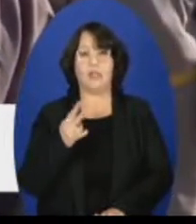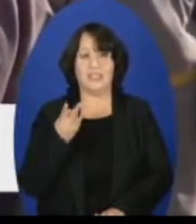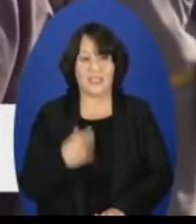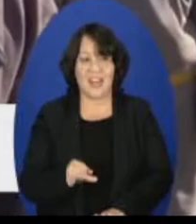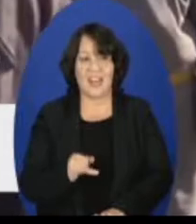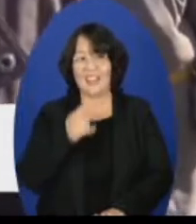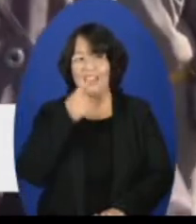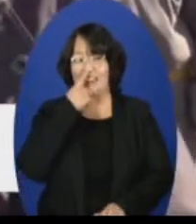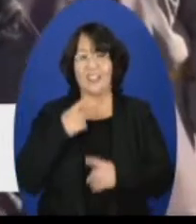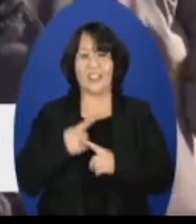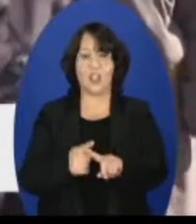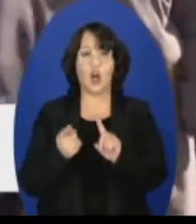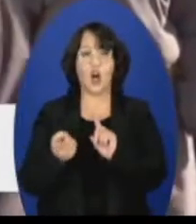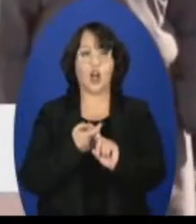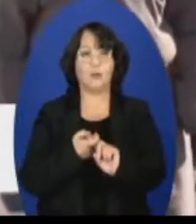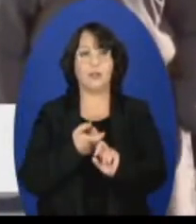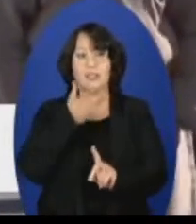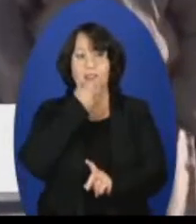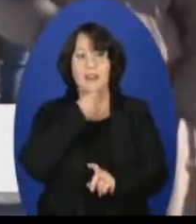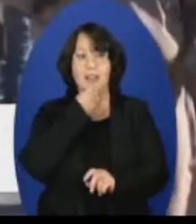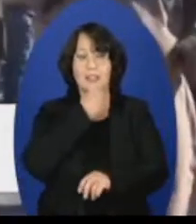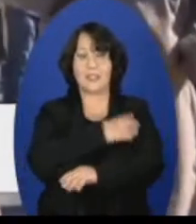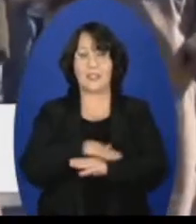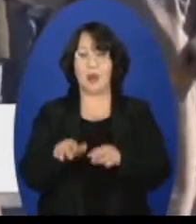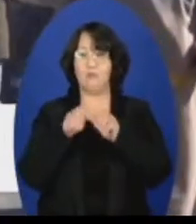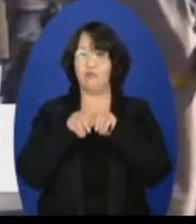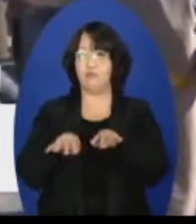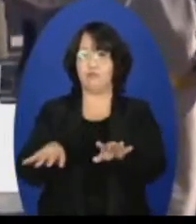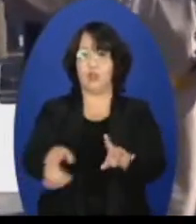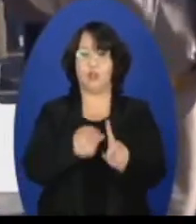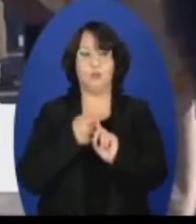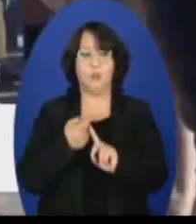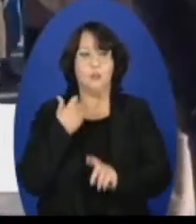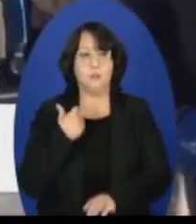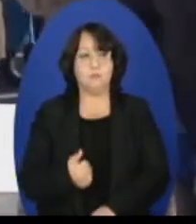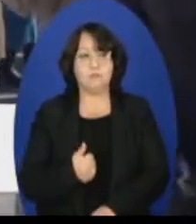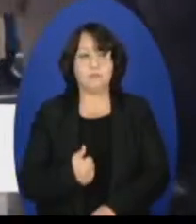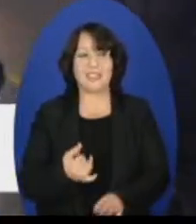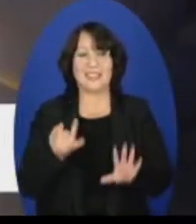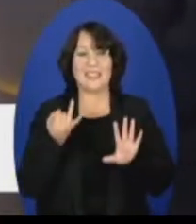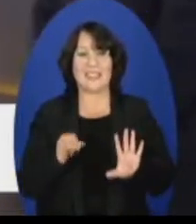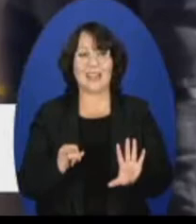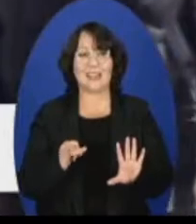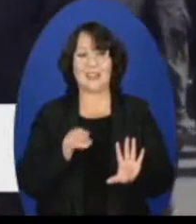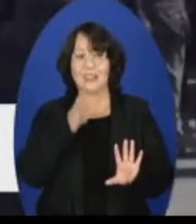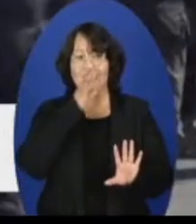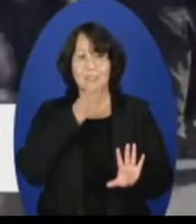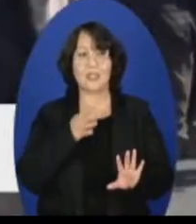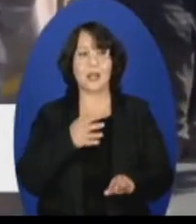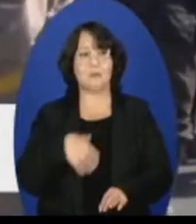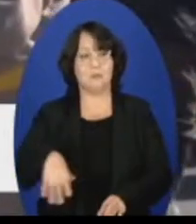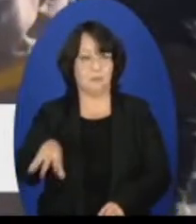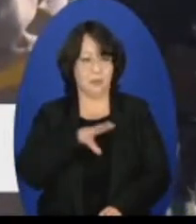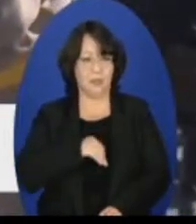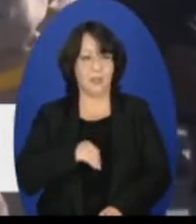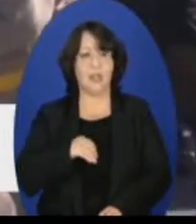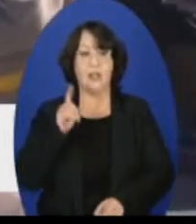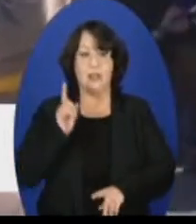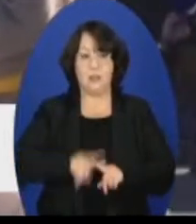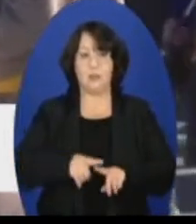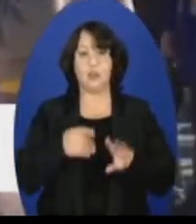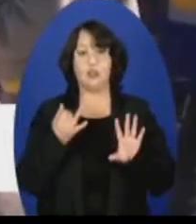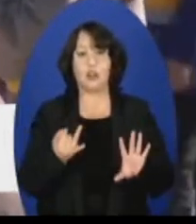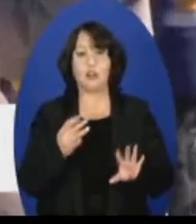улстай холбогдох ийм сайхан цацрах зам болж байгаа. Энэ бол одоо далан гэдэгт биднэрт байхаа өнөөдөр